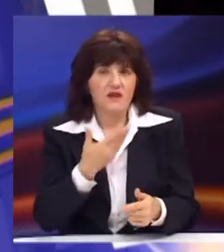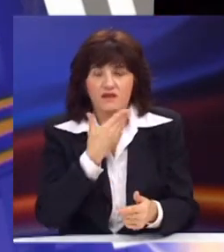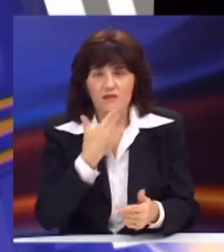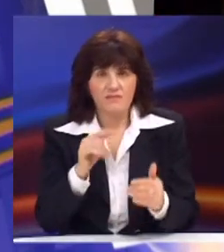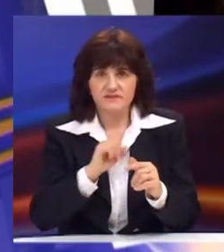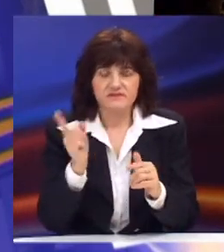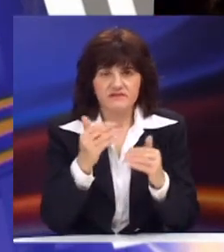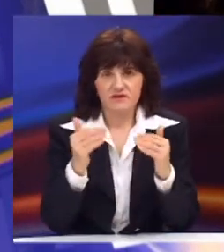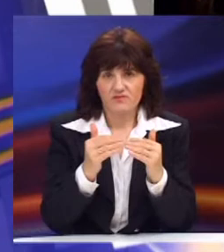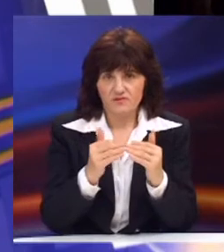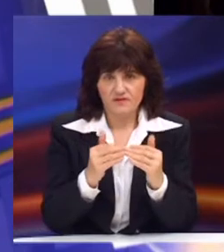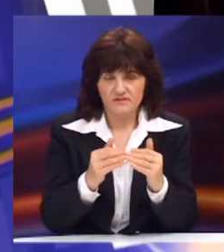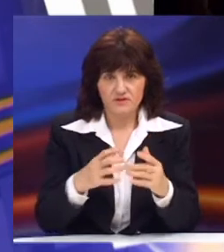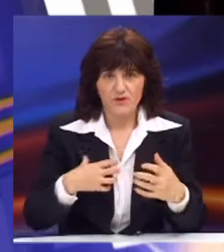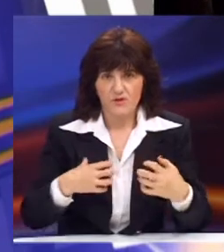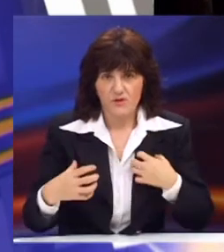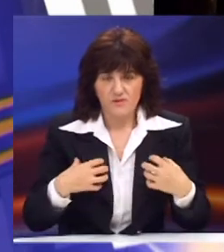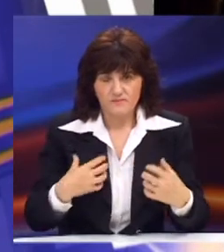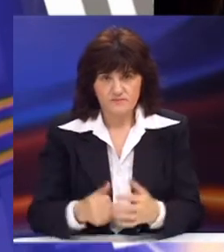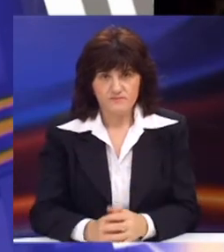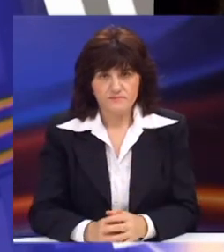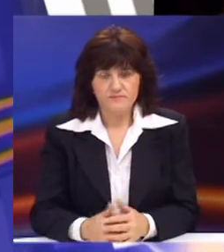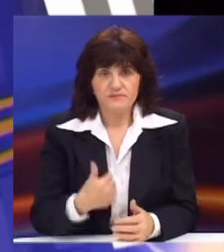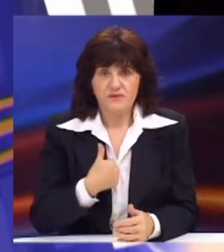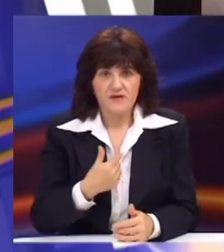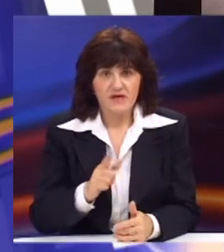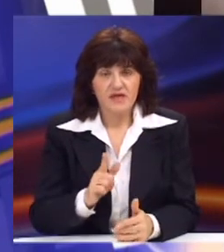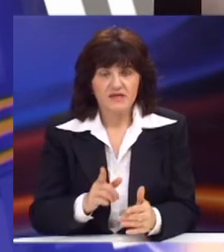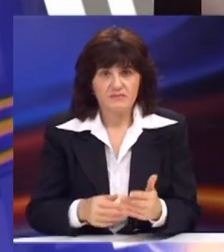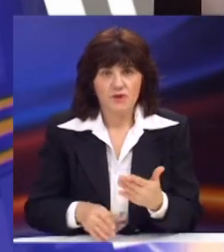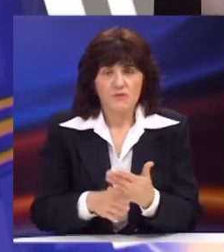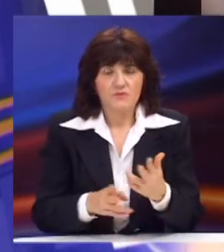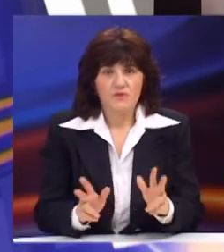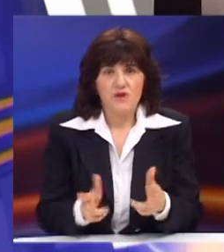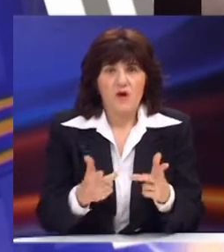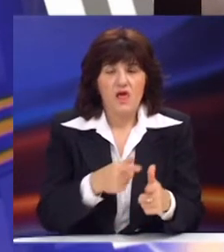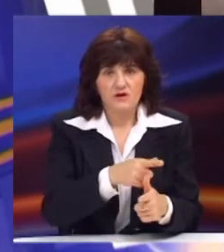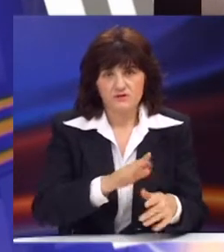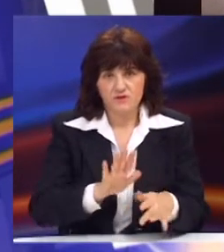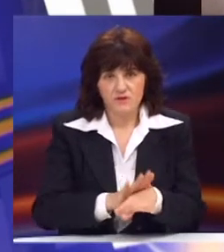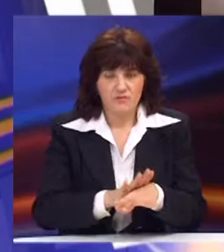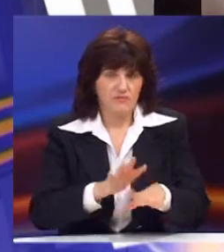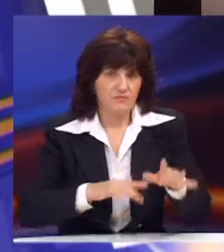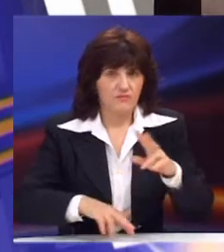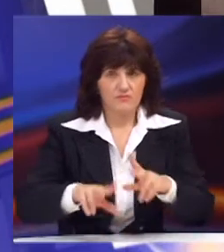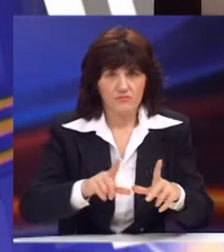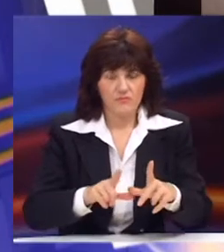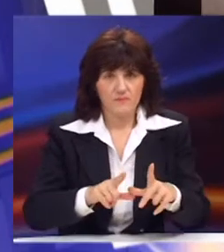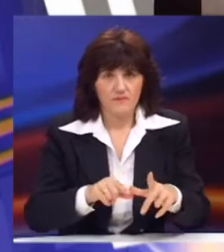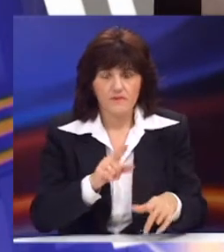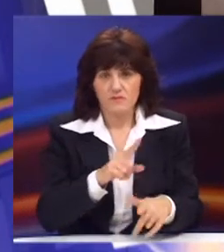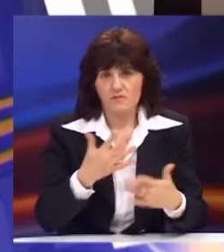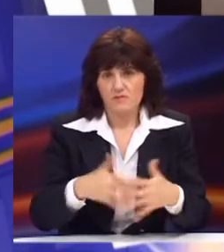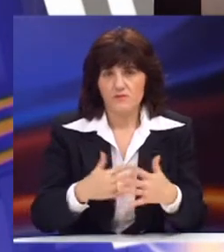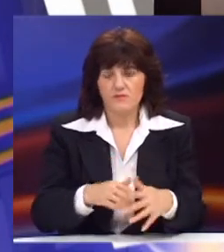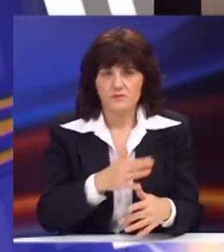ne postoji razlika, saglasni su igrači. Nismo mi samo prilagođavali njima šta pokret da bi oni mogli to